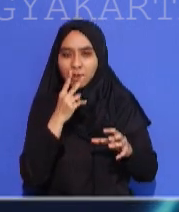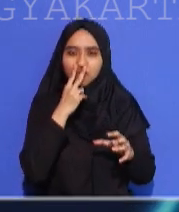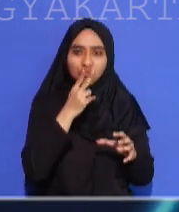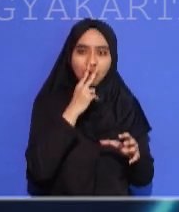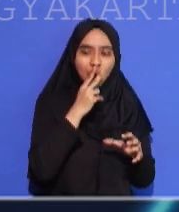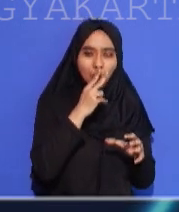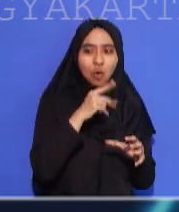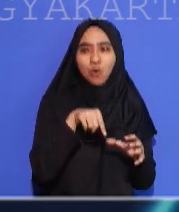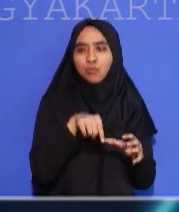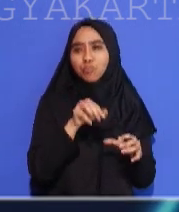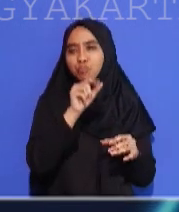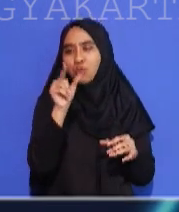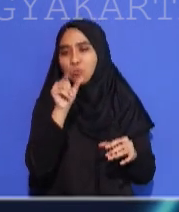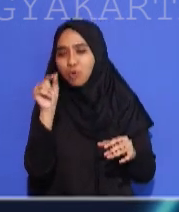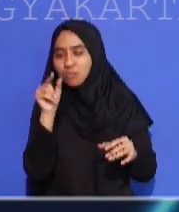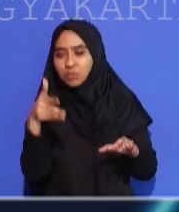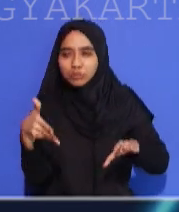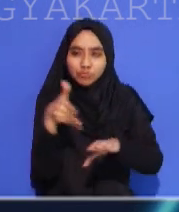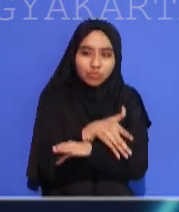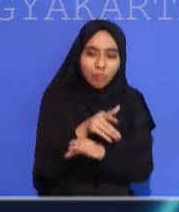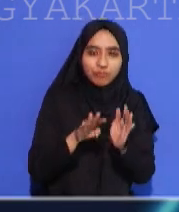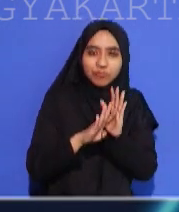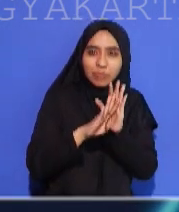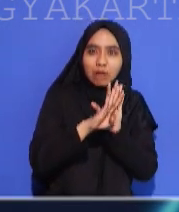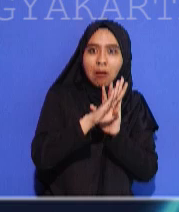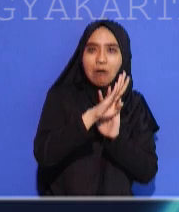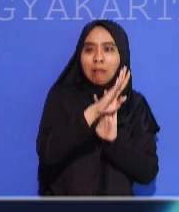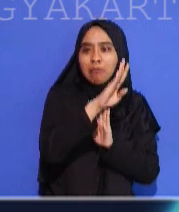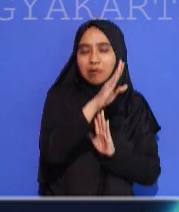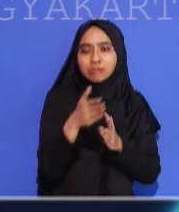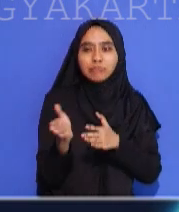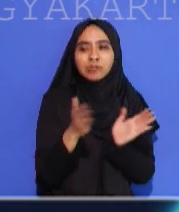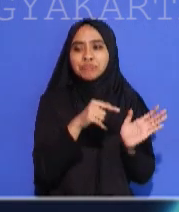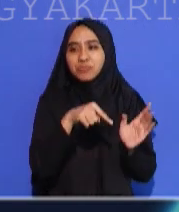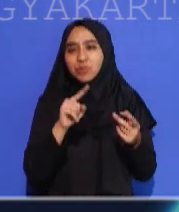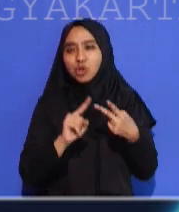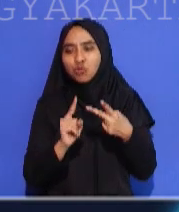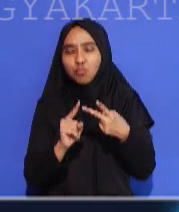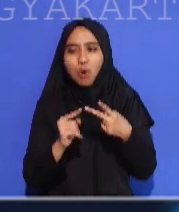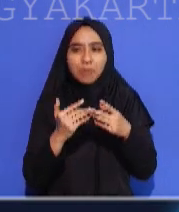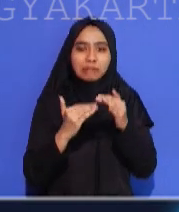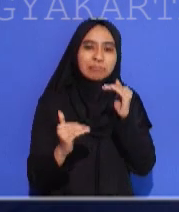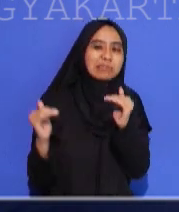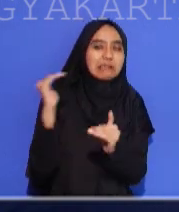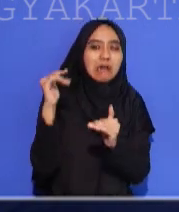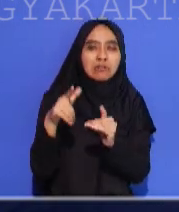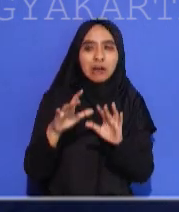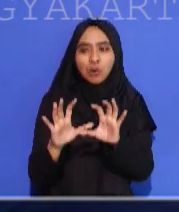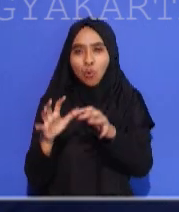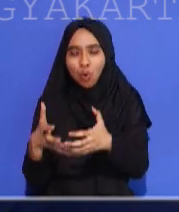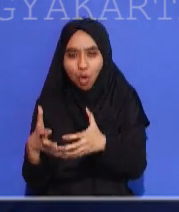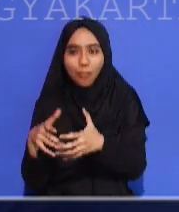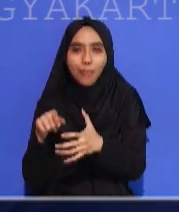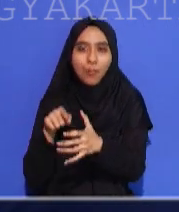bulan-bulan sebelumnya selalu menyumbang inflasi tertinggi mulai bergeser di posisi kedua tertinggi sementara kelompok pengeluaran penyumbang